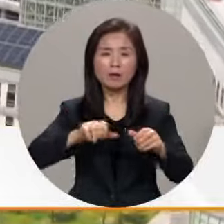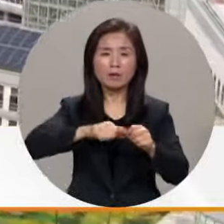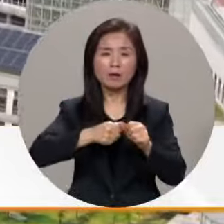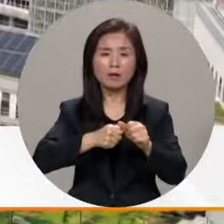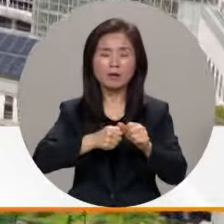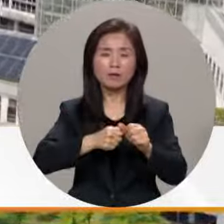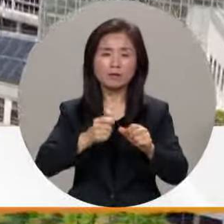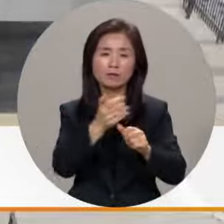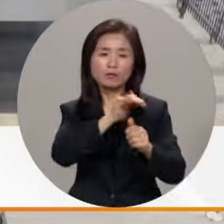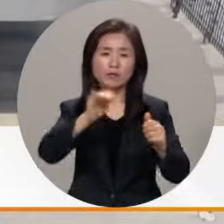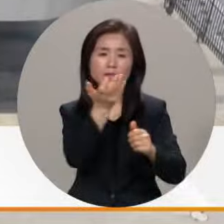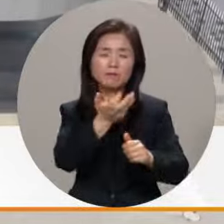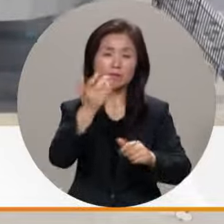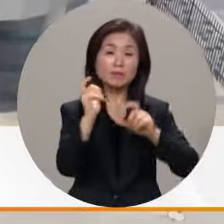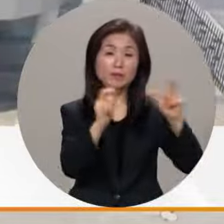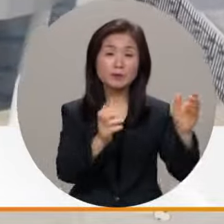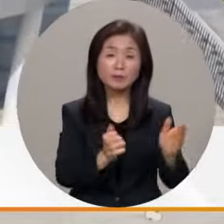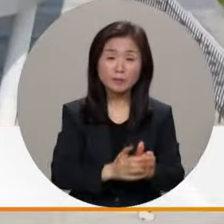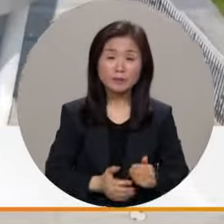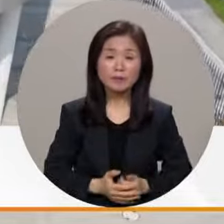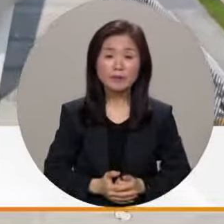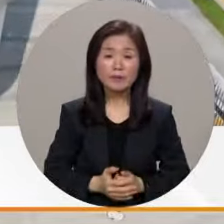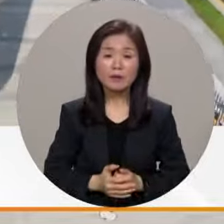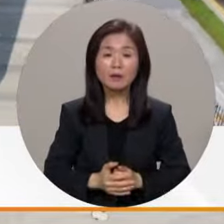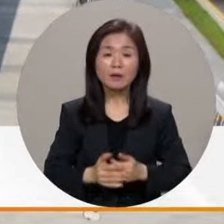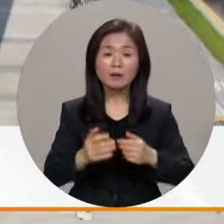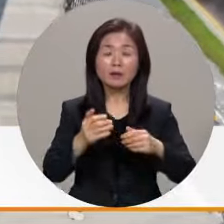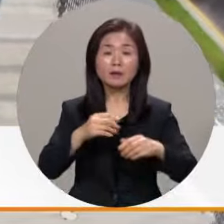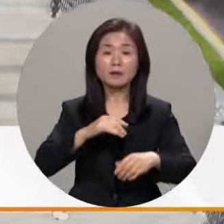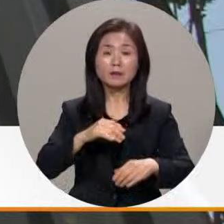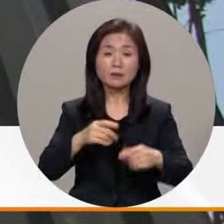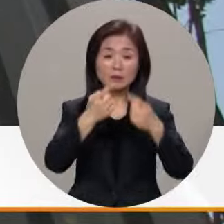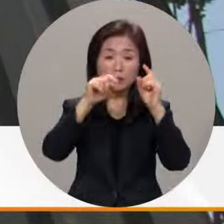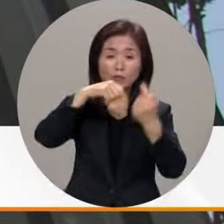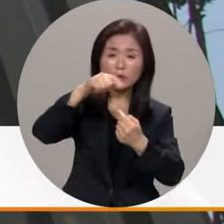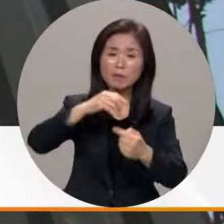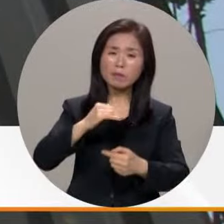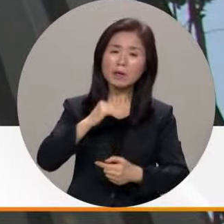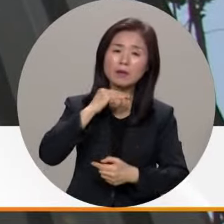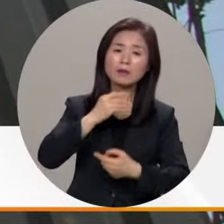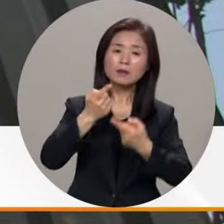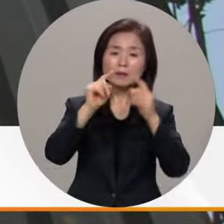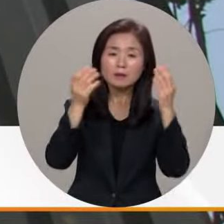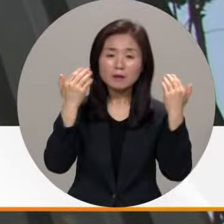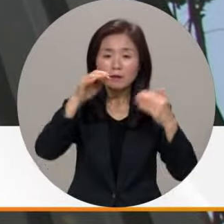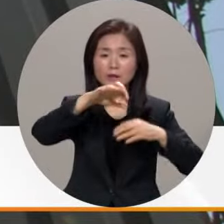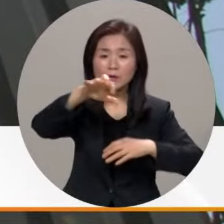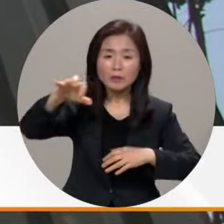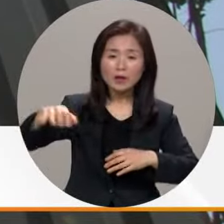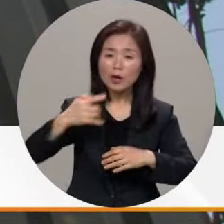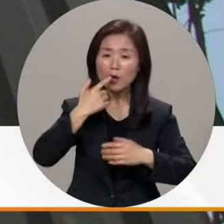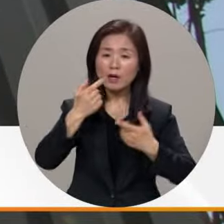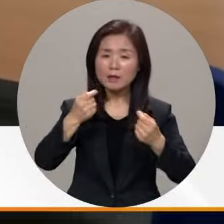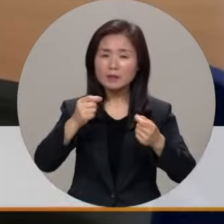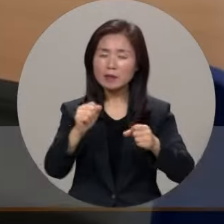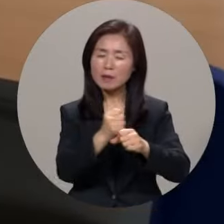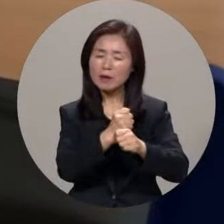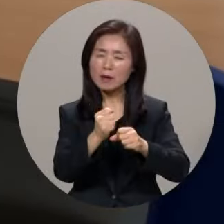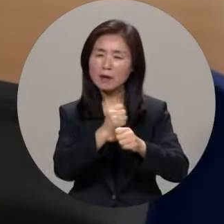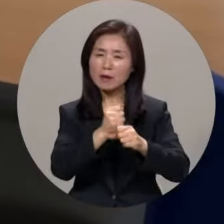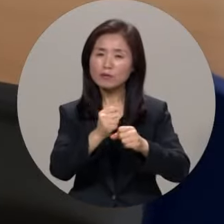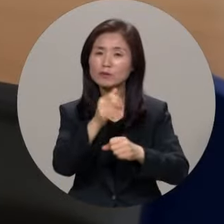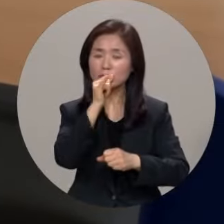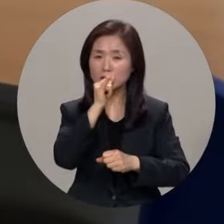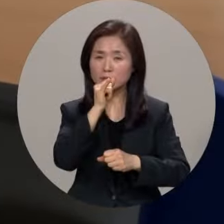많이 있을 수 있으니까 앞으로 이런 것들을 못하게 하기 위해서 그렇게 처분을 낮게 하지는 않았다고